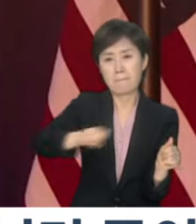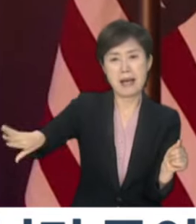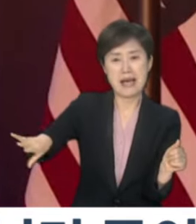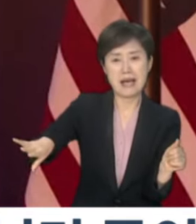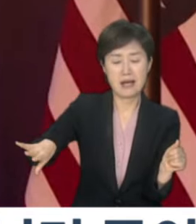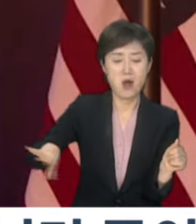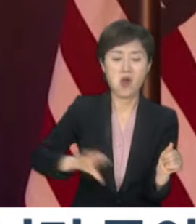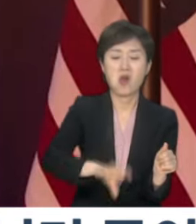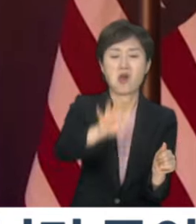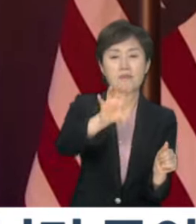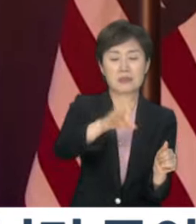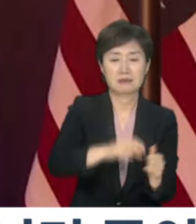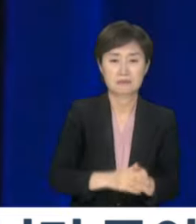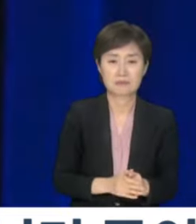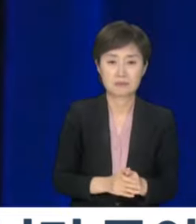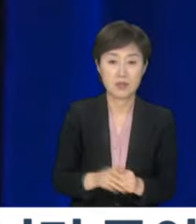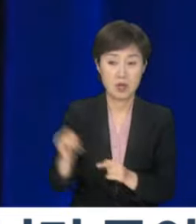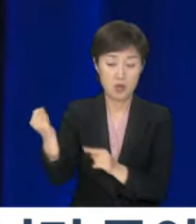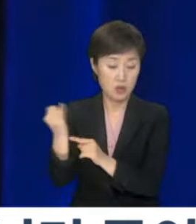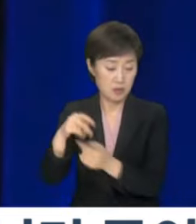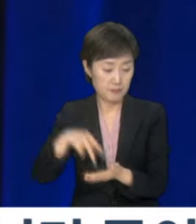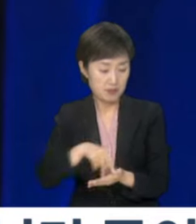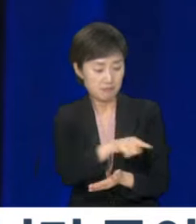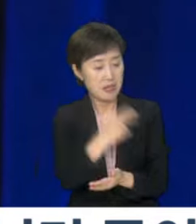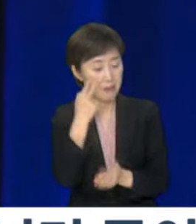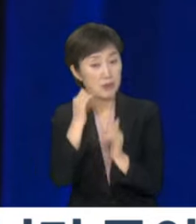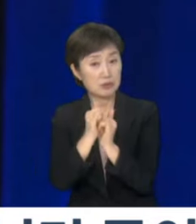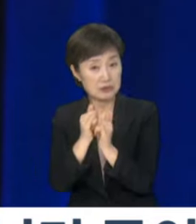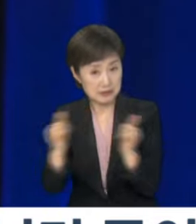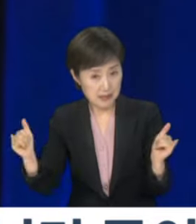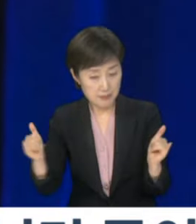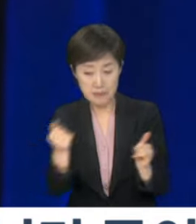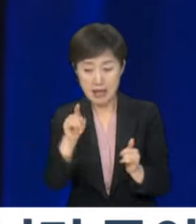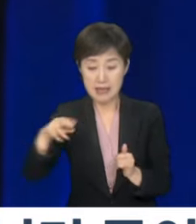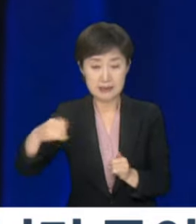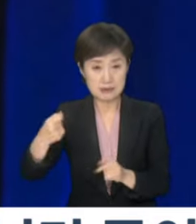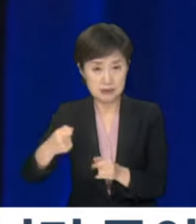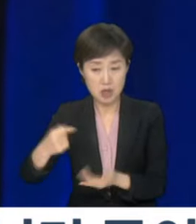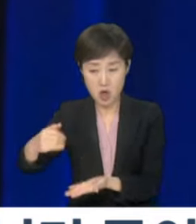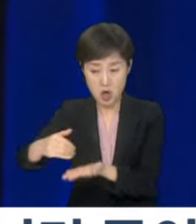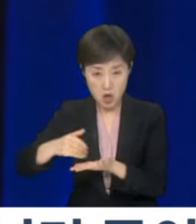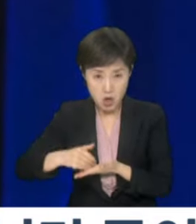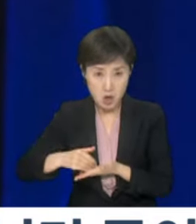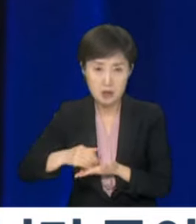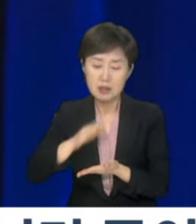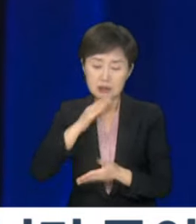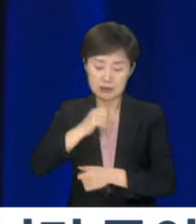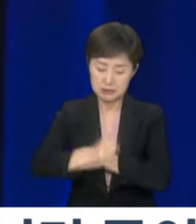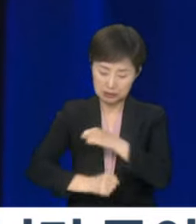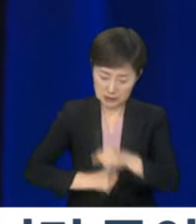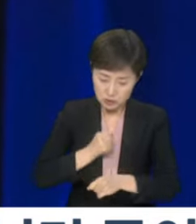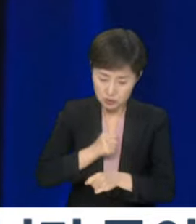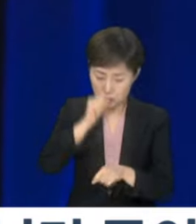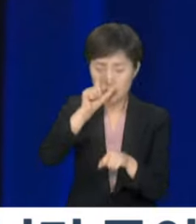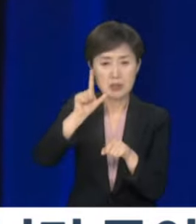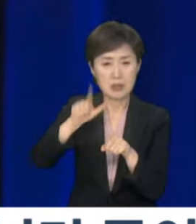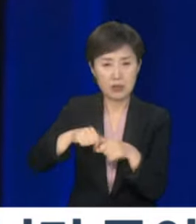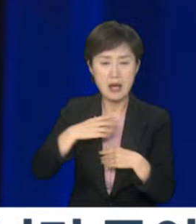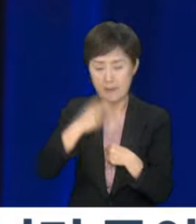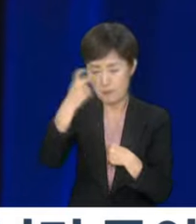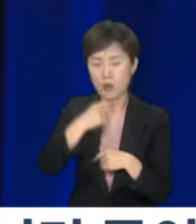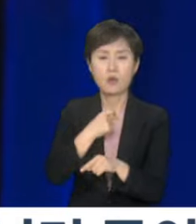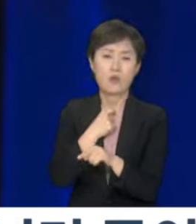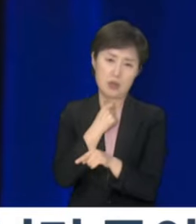않았습니다 해리스 대성 캠프는 우리는 미국인들이 해리스 부통령이 제안하는 진정한 자유와 기회 안보를